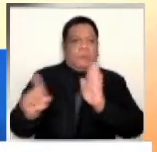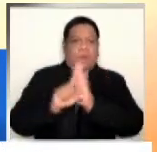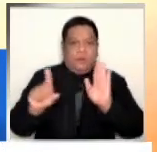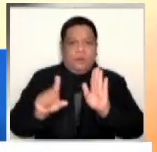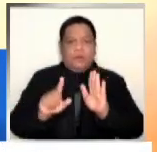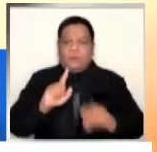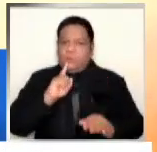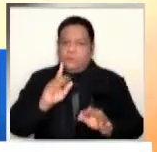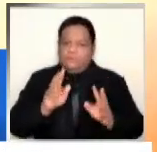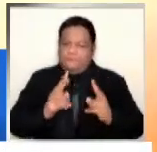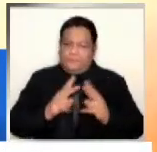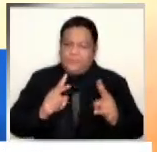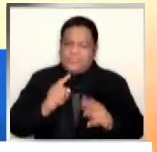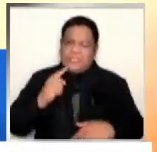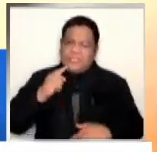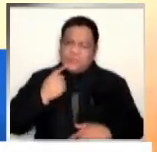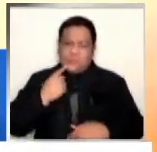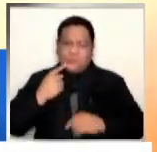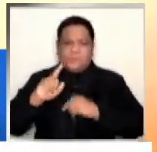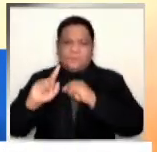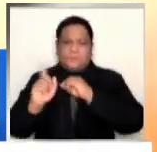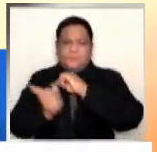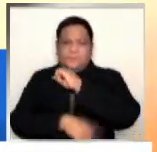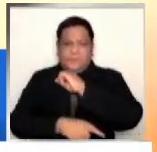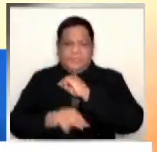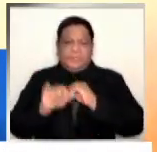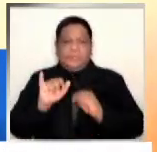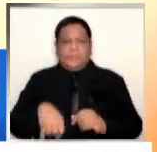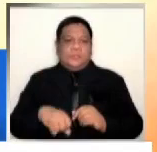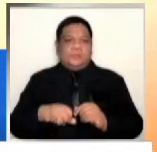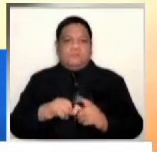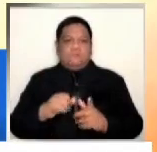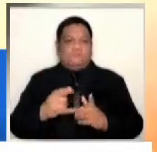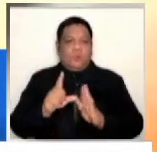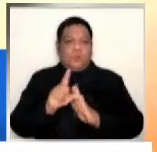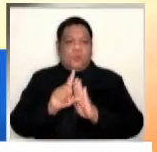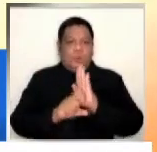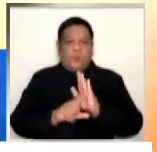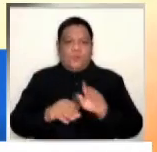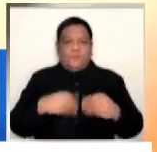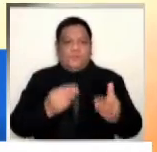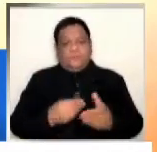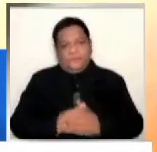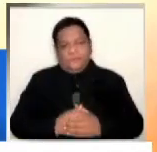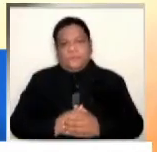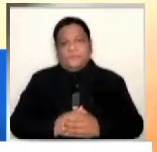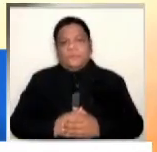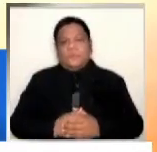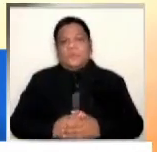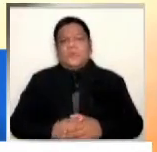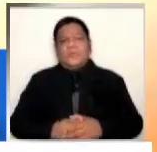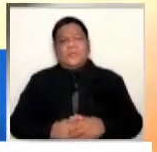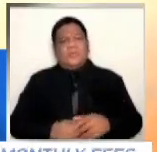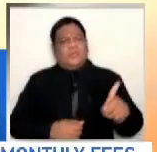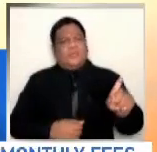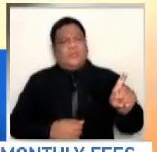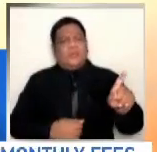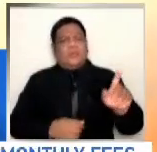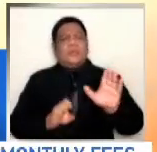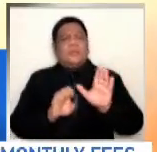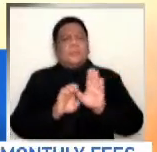napaka-severe ng penalty na pinapataw ng batas natin. Attorney, kung ang isang magulang, yung siya